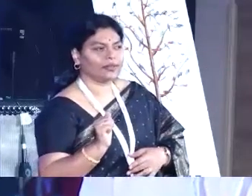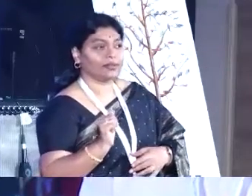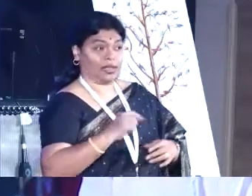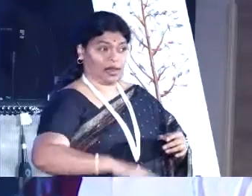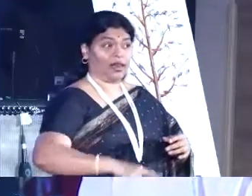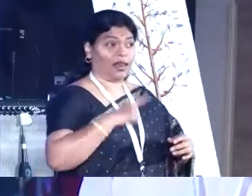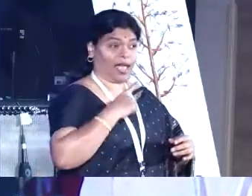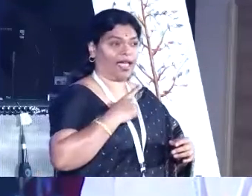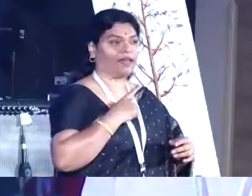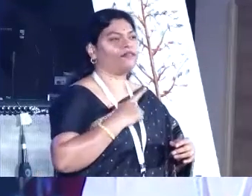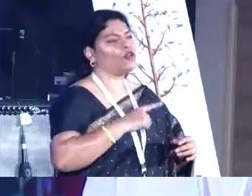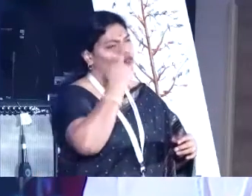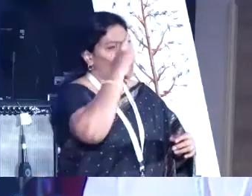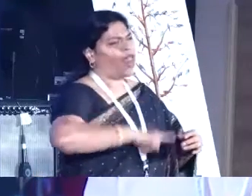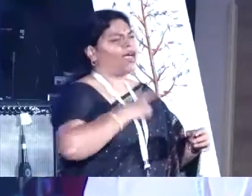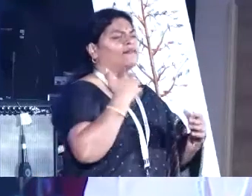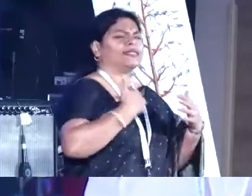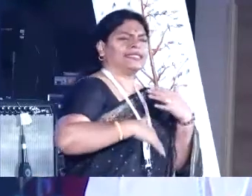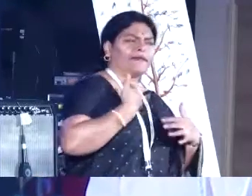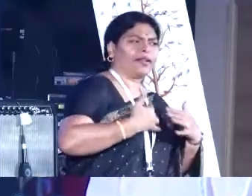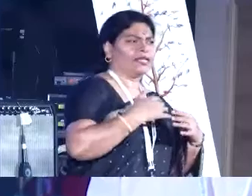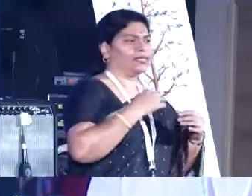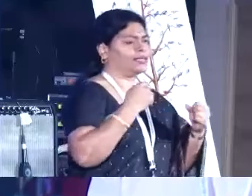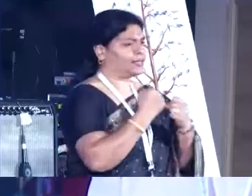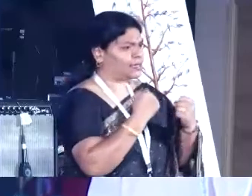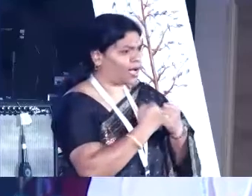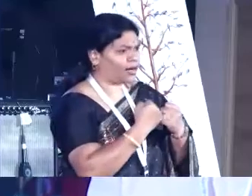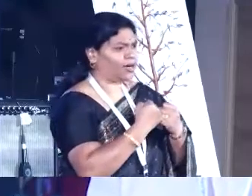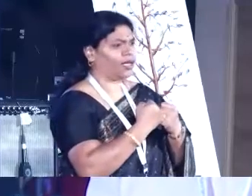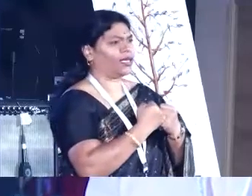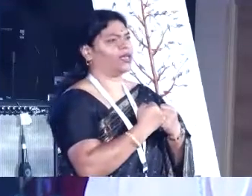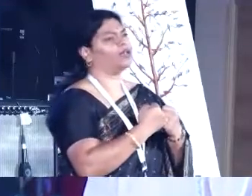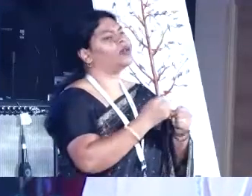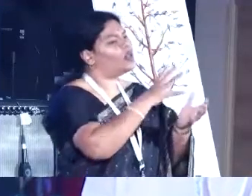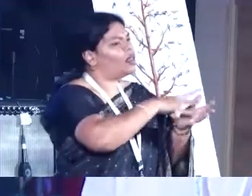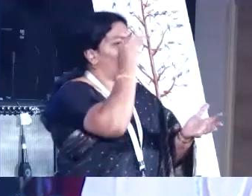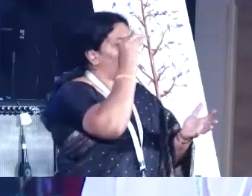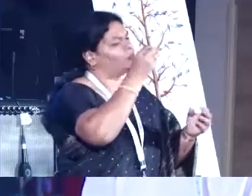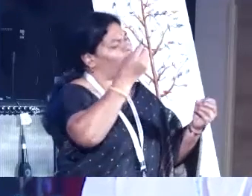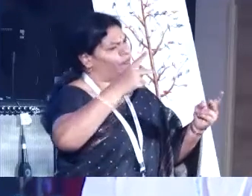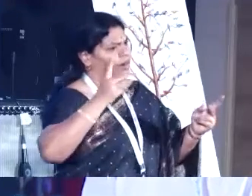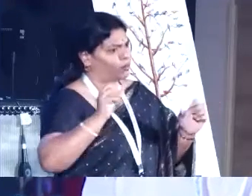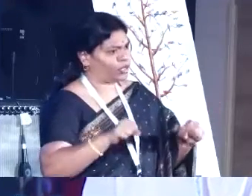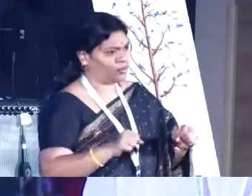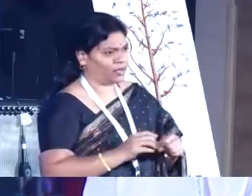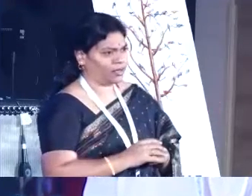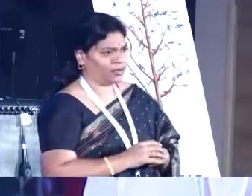जीवन जीने के लिए संघर्ष करना ज़रूरी है और बिना संघर्ष से कुछ नहीं प्राप्त होता।